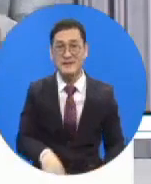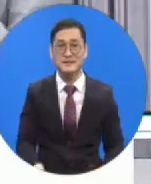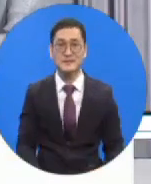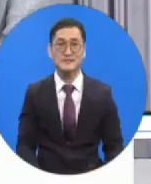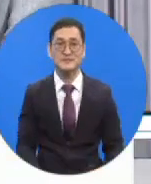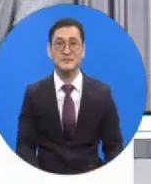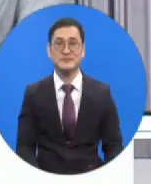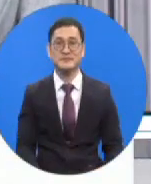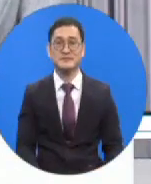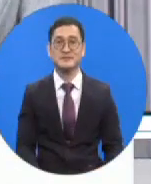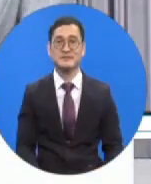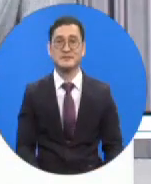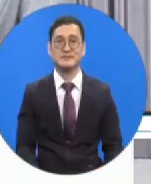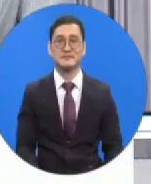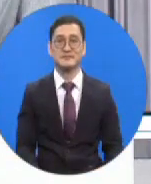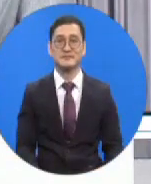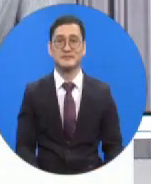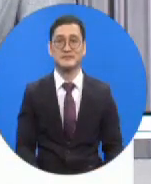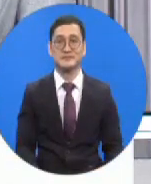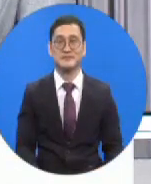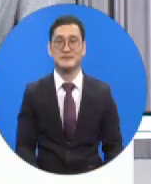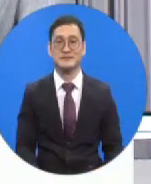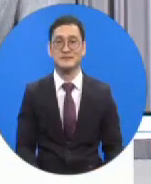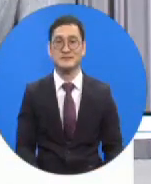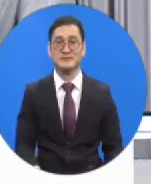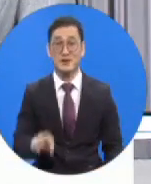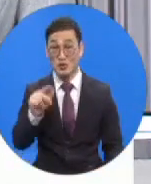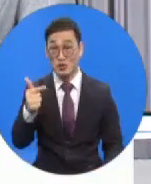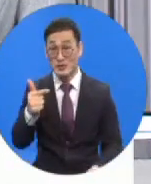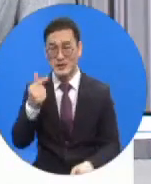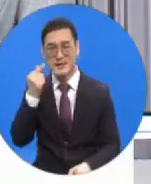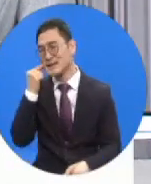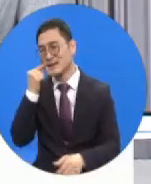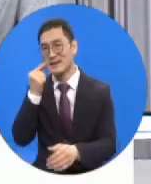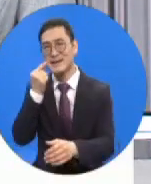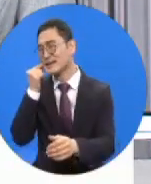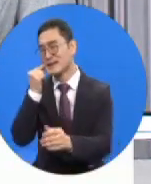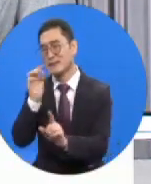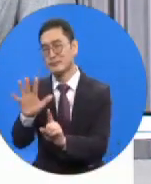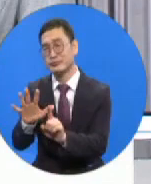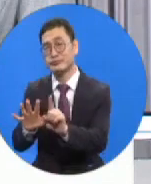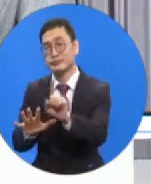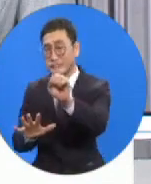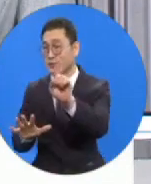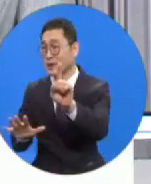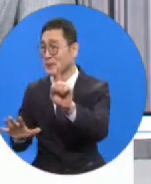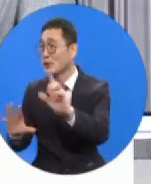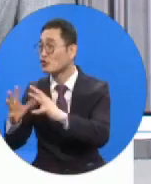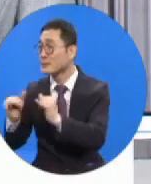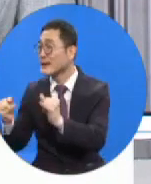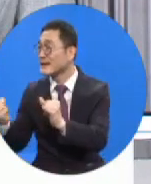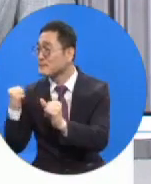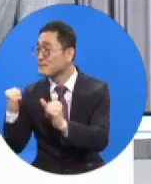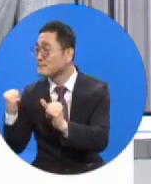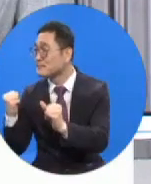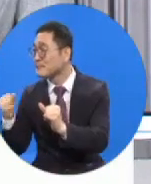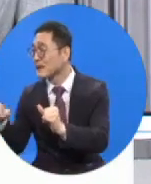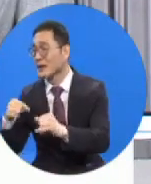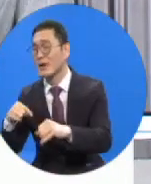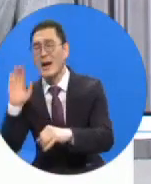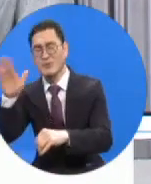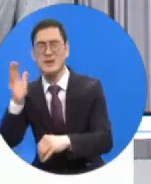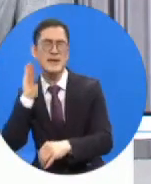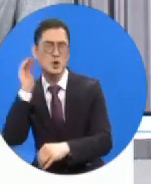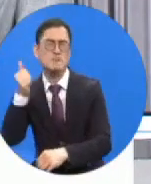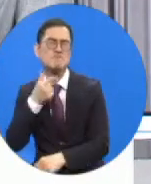이런 인물들의 지지율은 상대적으로 미미한 반면 윤 총장의 지지율은 높은 거 이게 마냥 반가울 수 있을까라는 생각도